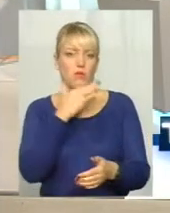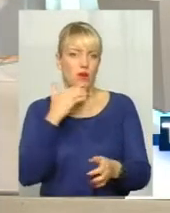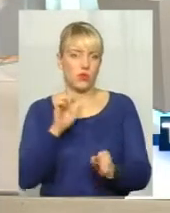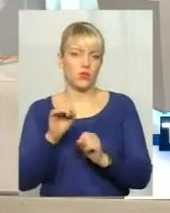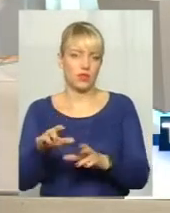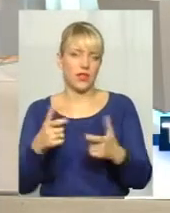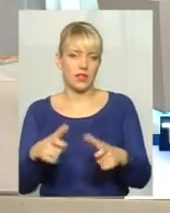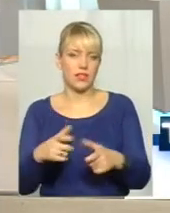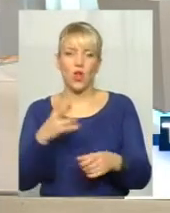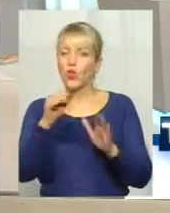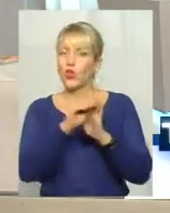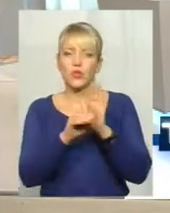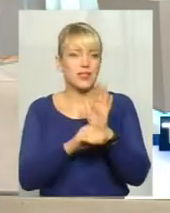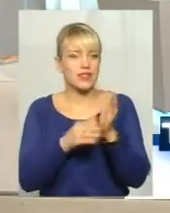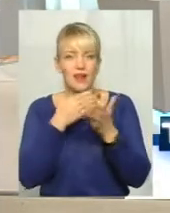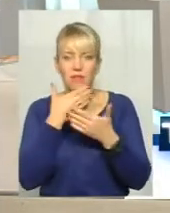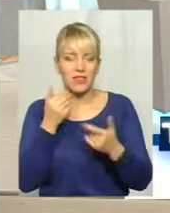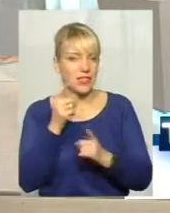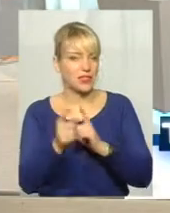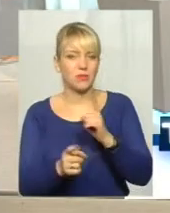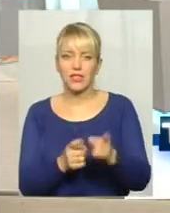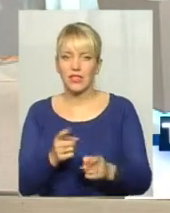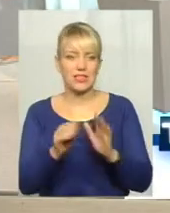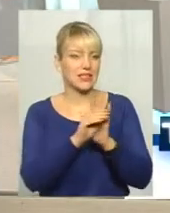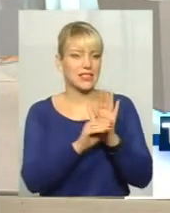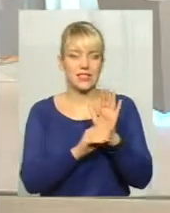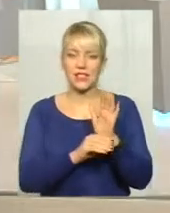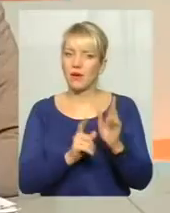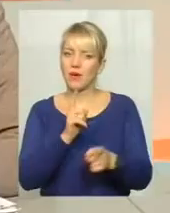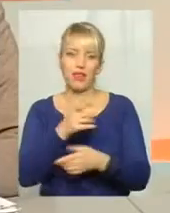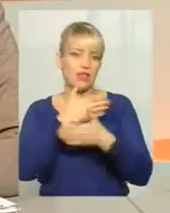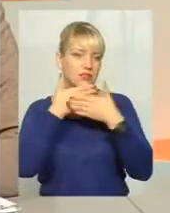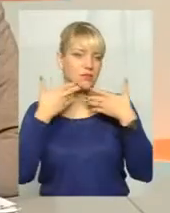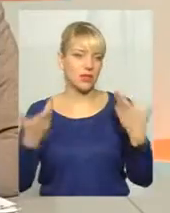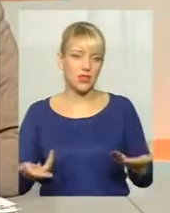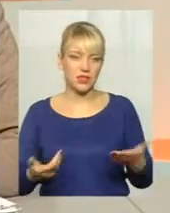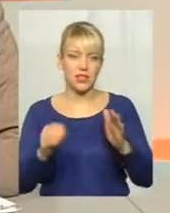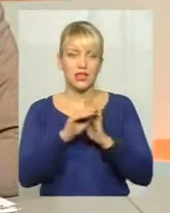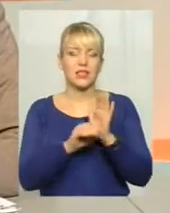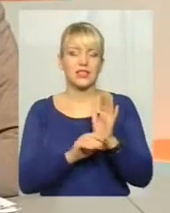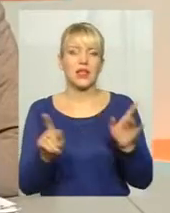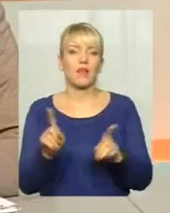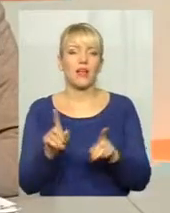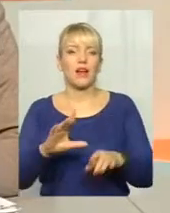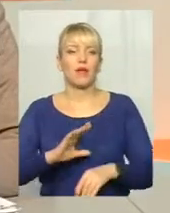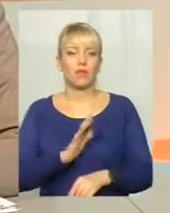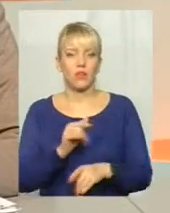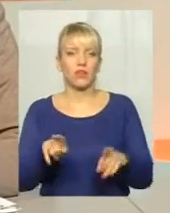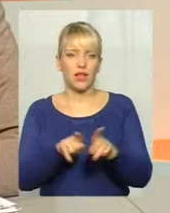але система не змінилася. Ми бачимо це, система не змінилася. Система, яка була, та